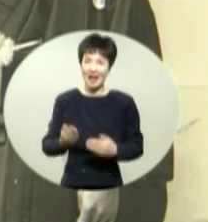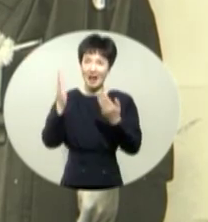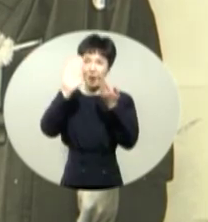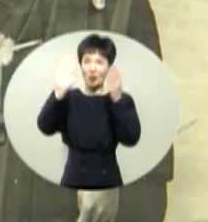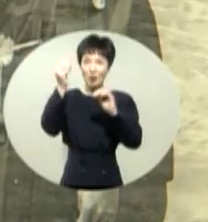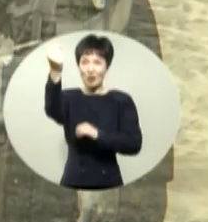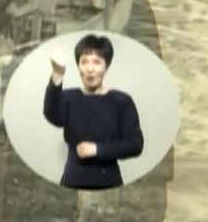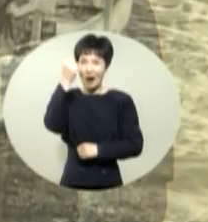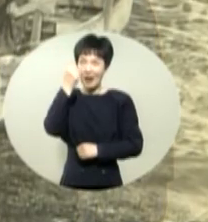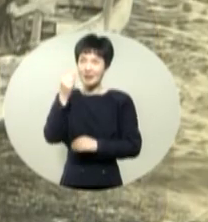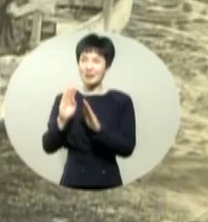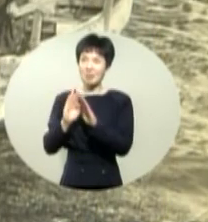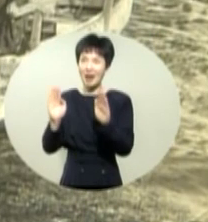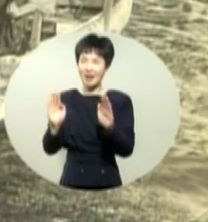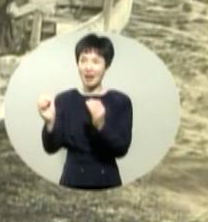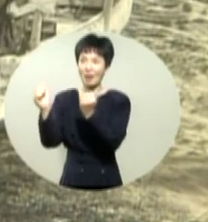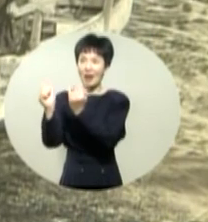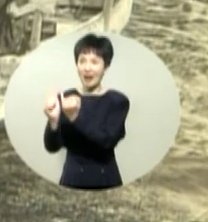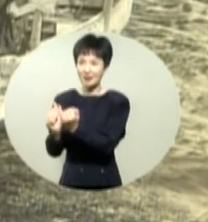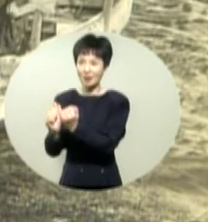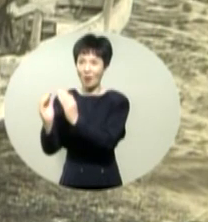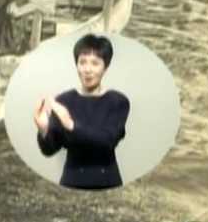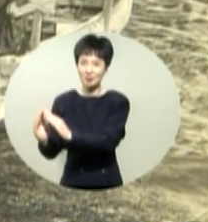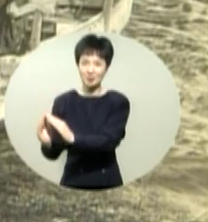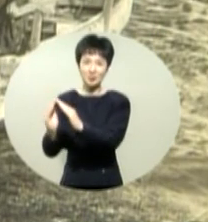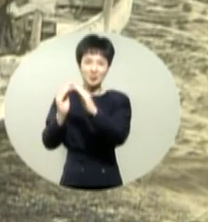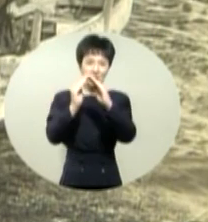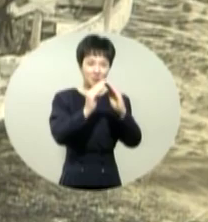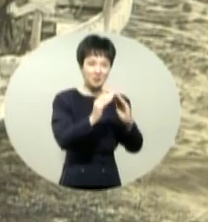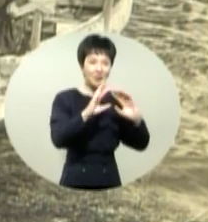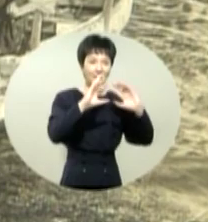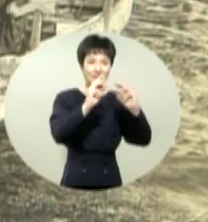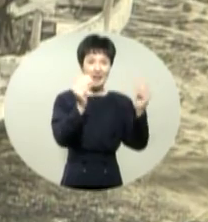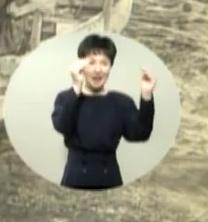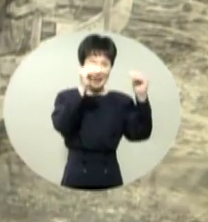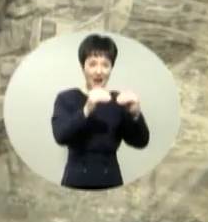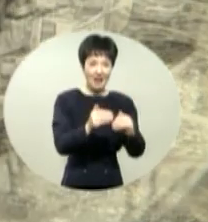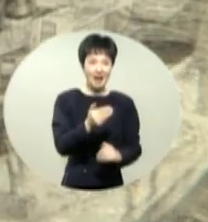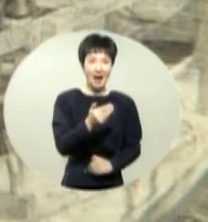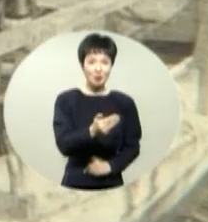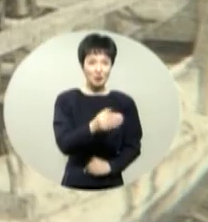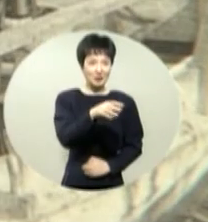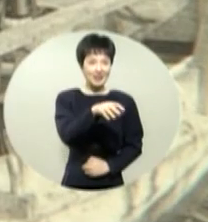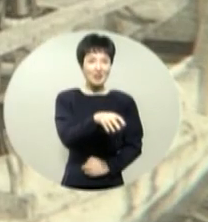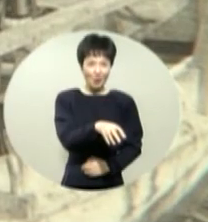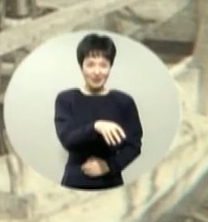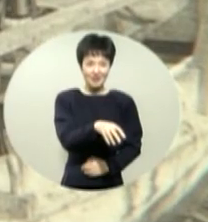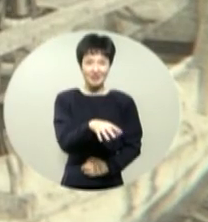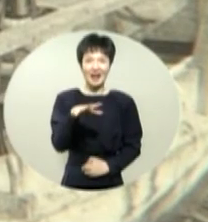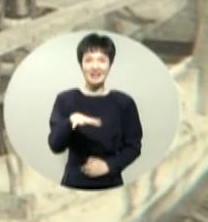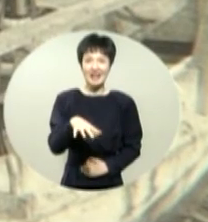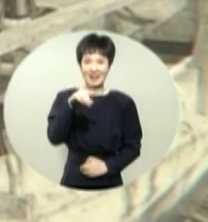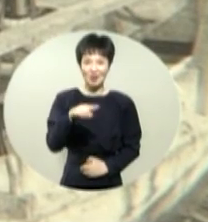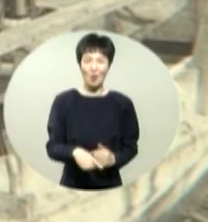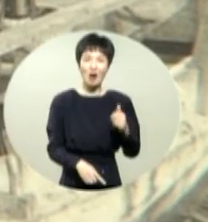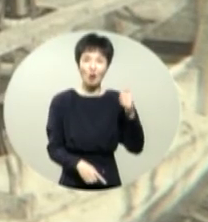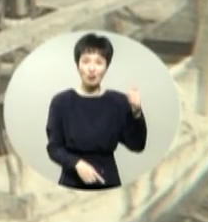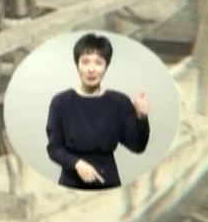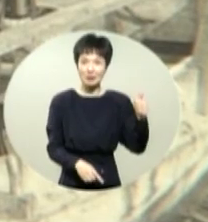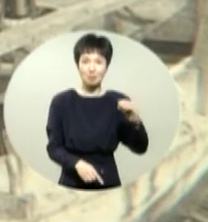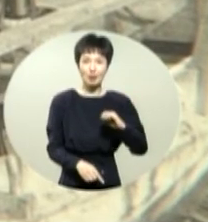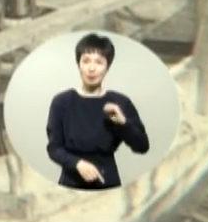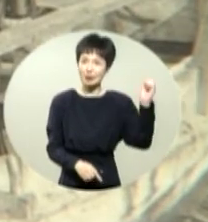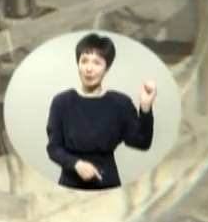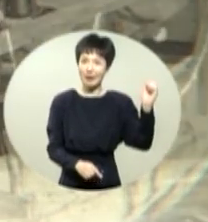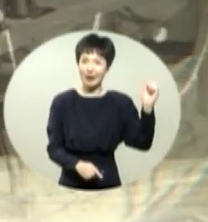たのは結婚後、世田谷区に越してきてから。最初はご主人も許してくれなかったそうですが、小